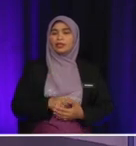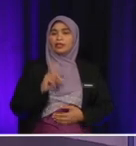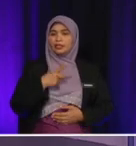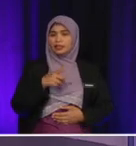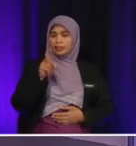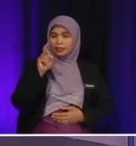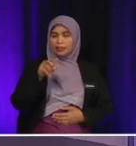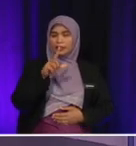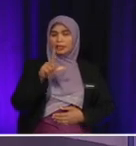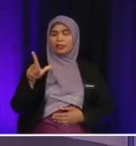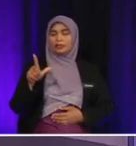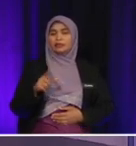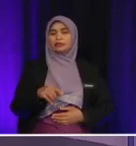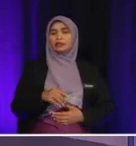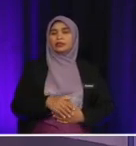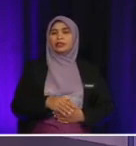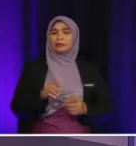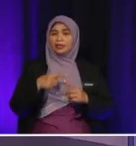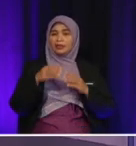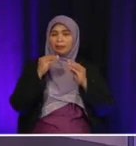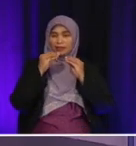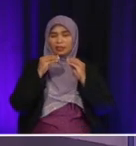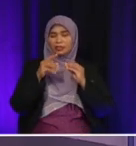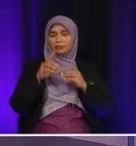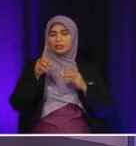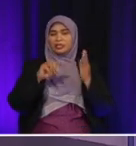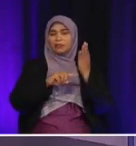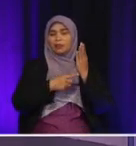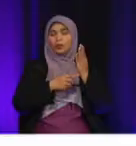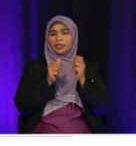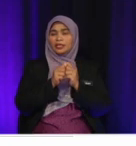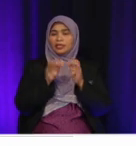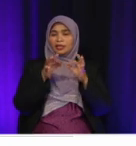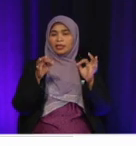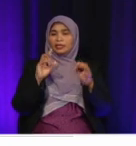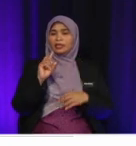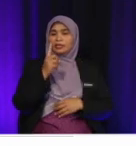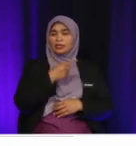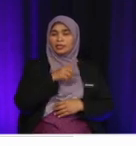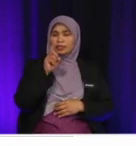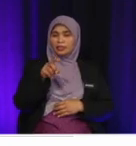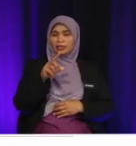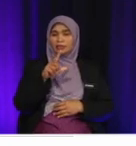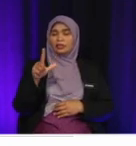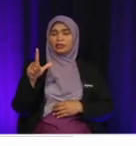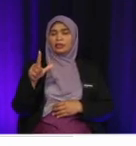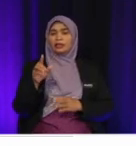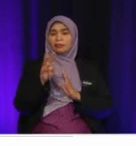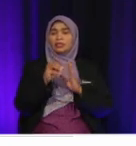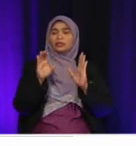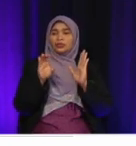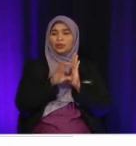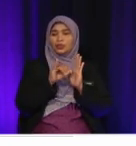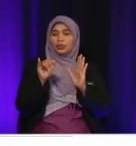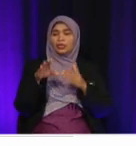ah itu ayat untuk mengambil iktibar ya mulakan dengan kita hendaklah kita hendaklah mencontohi